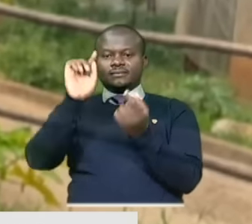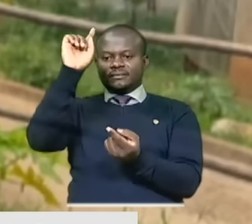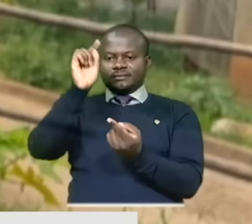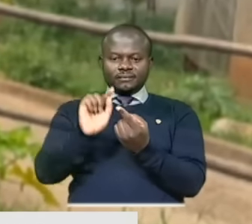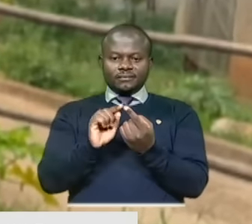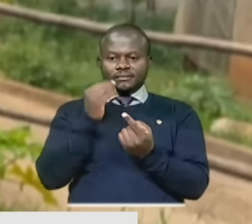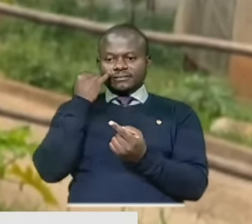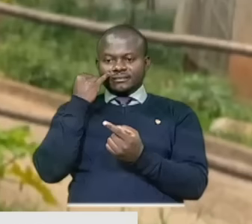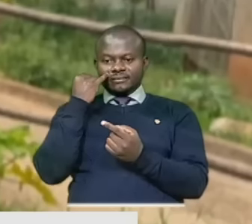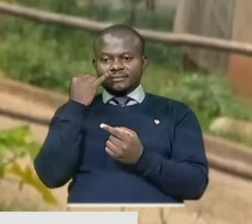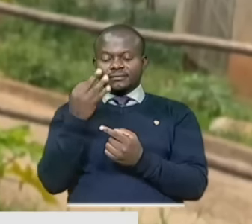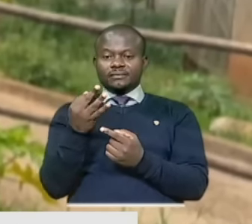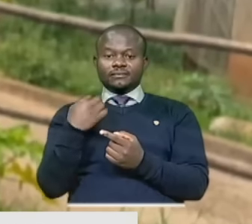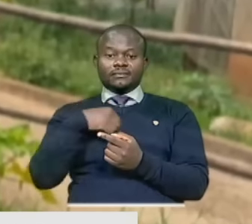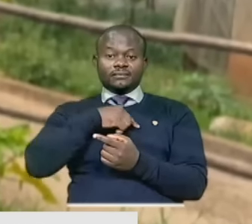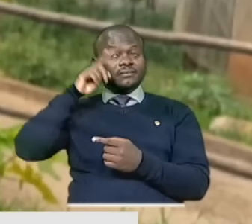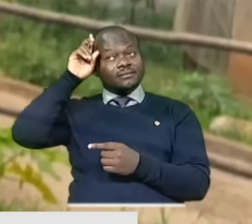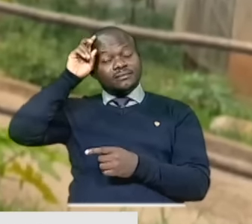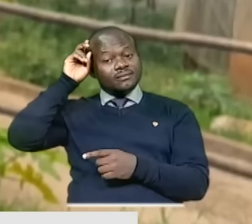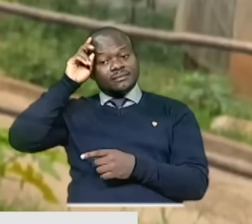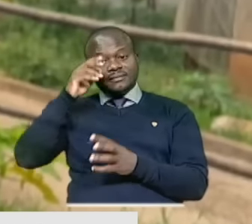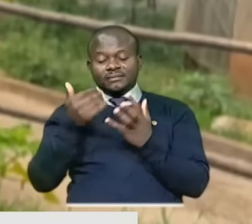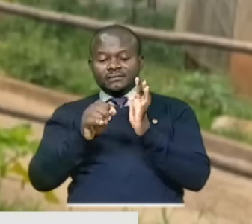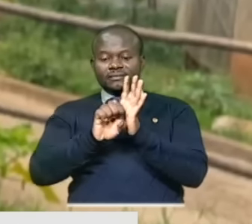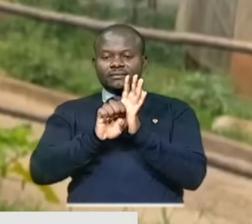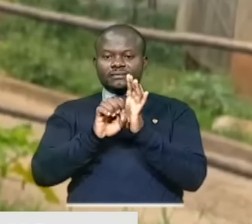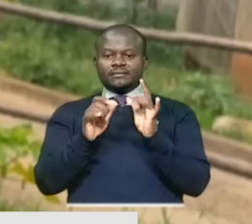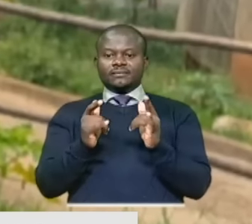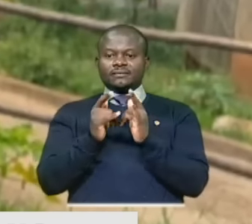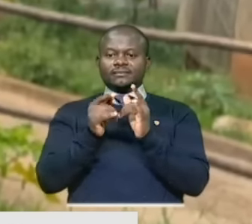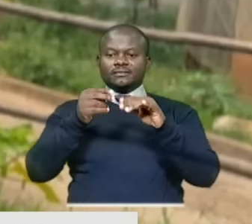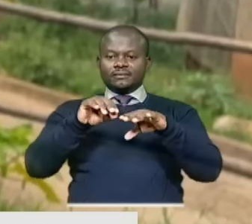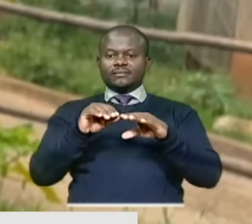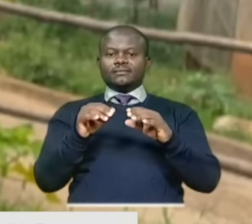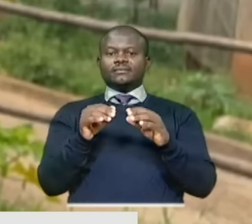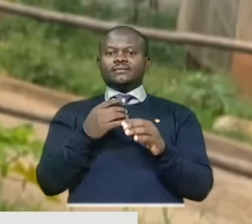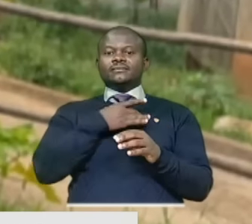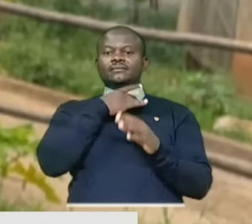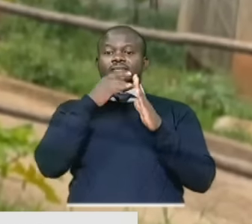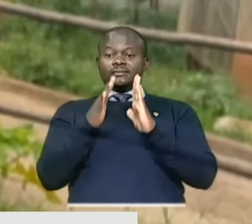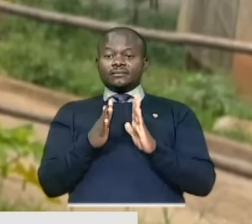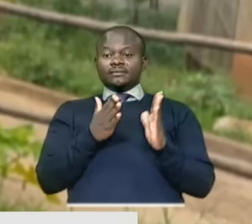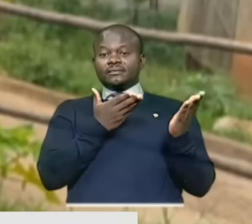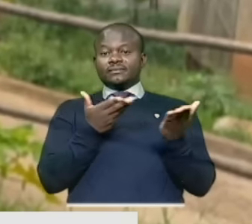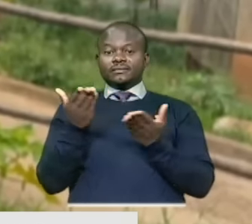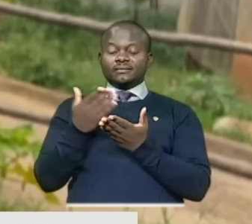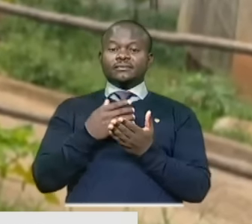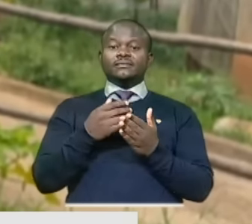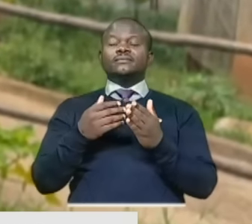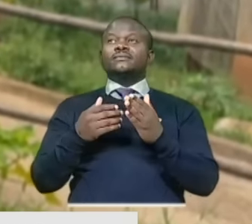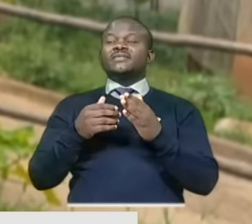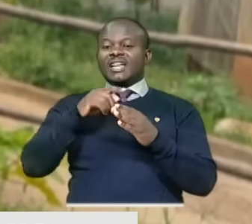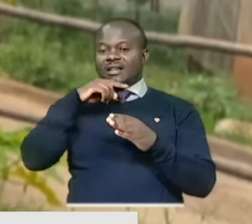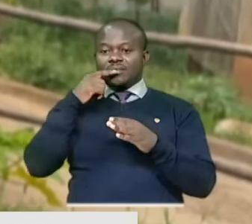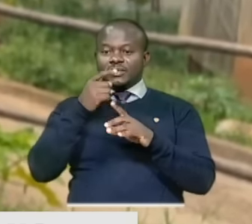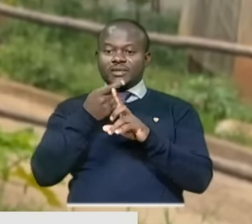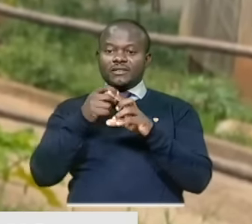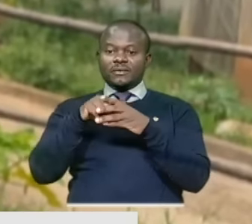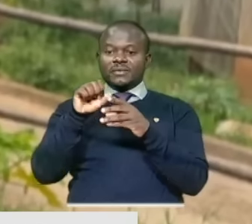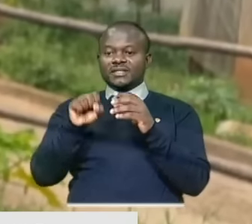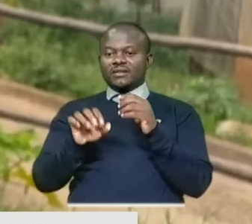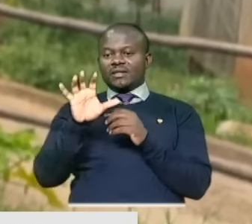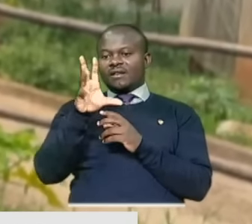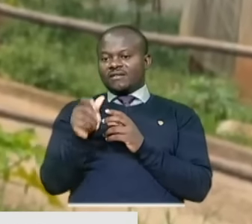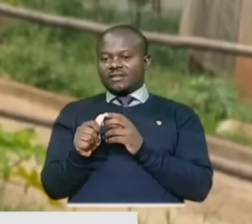Niba tekereza nko kuba haraba inama, haraba abashyitsi, ugasanga inyama zakiye abashyitsi zose zavuye South Africa, ugasanga inkoko